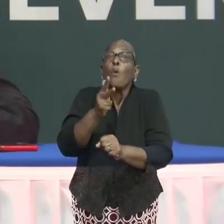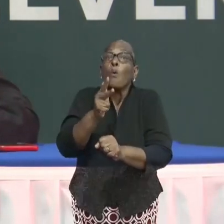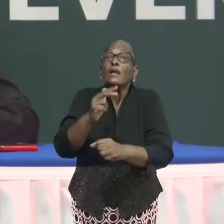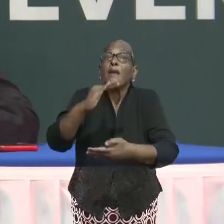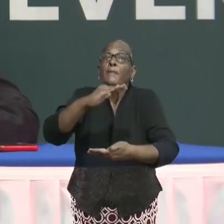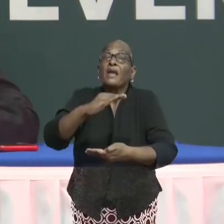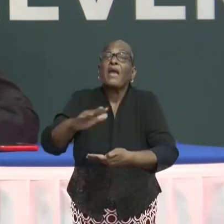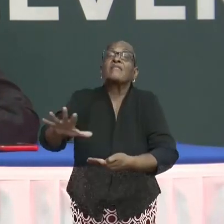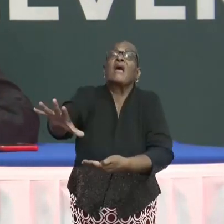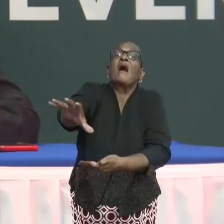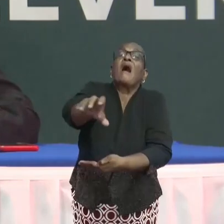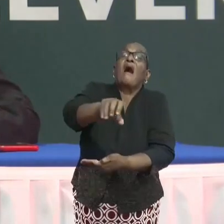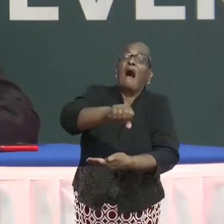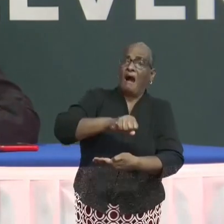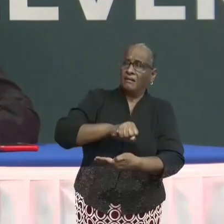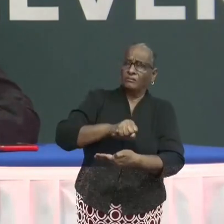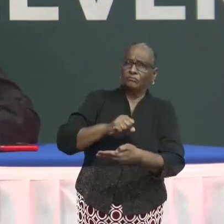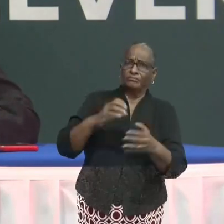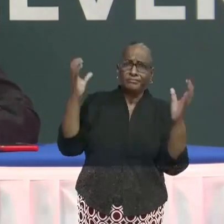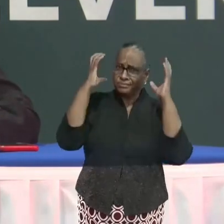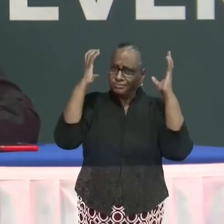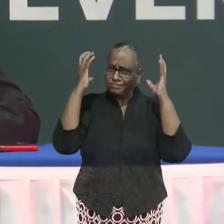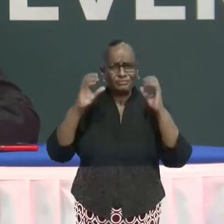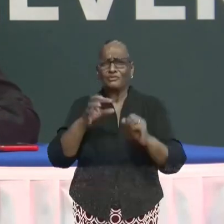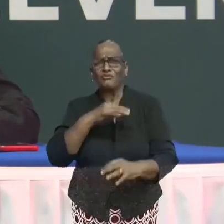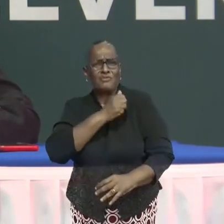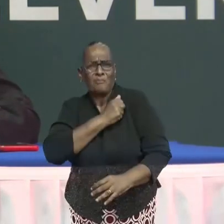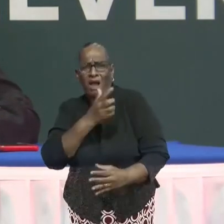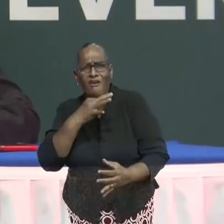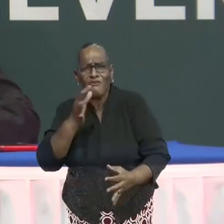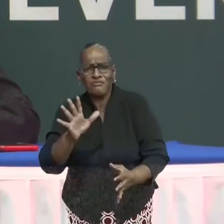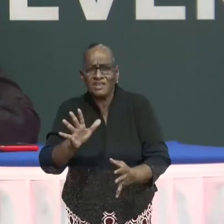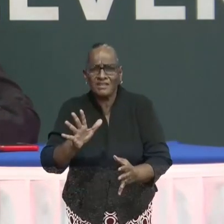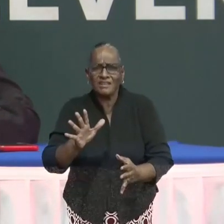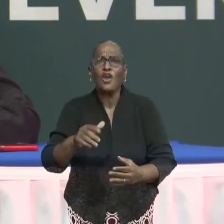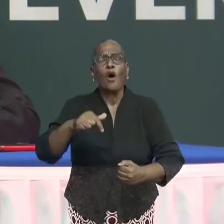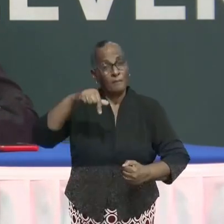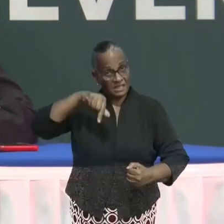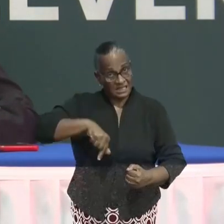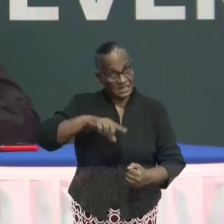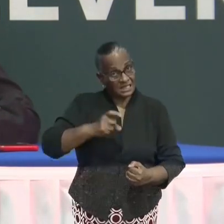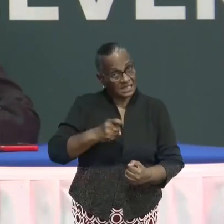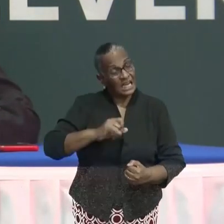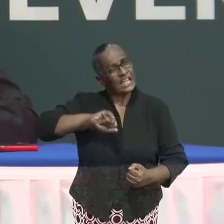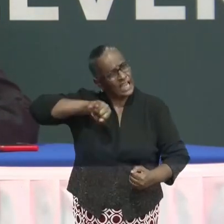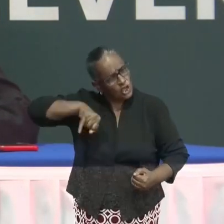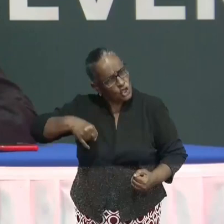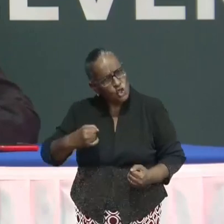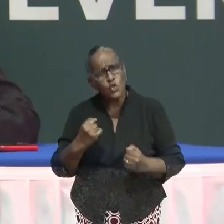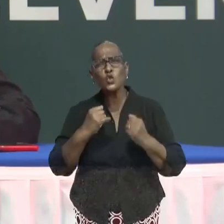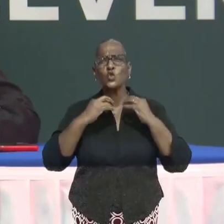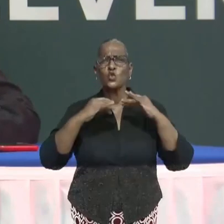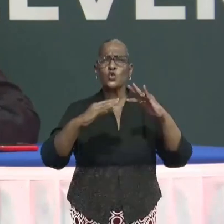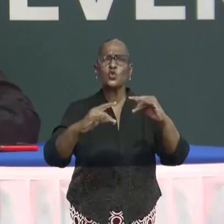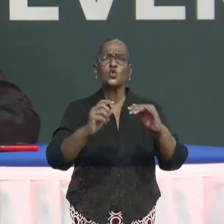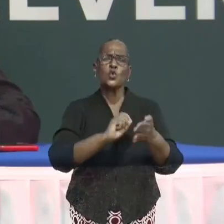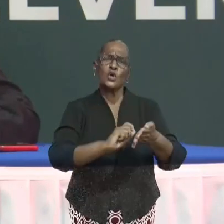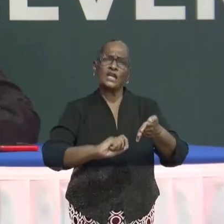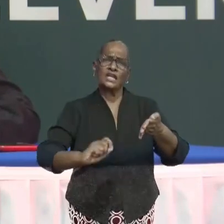pakket. Dus nu broeien, omdat dadelijk moet ik oppissen over nieuw registratie, maar je